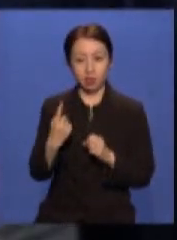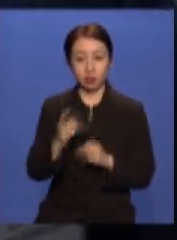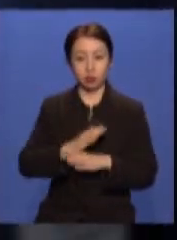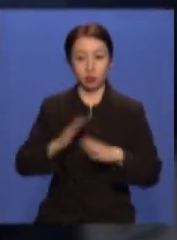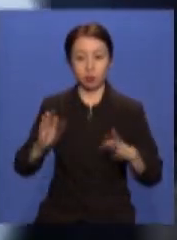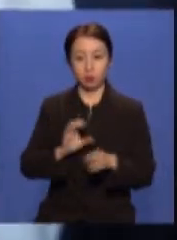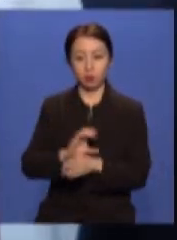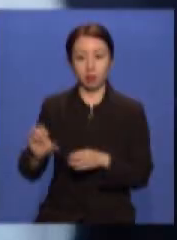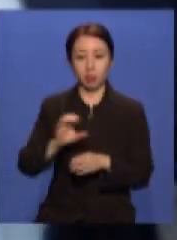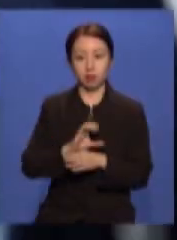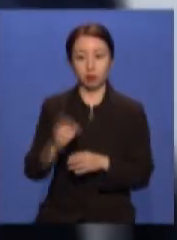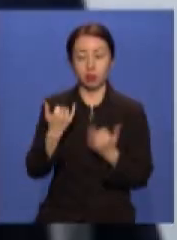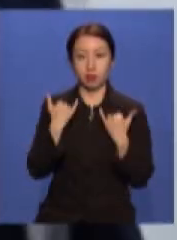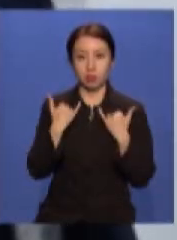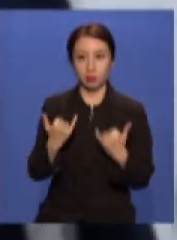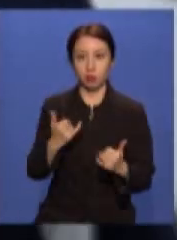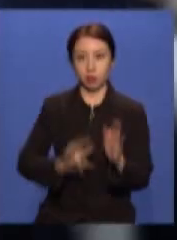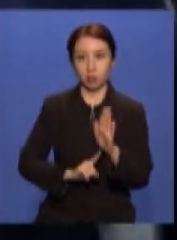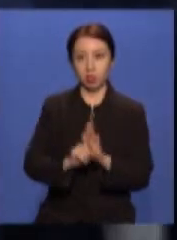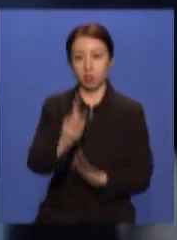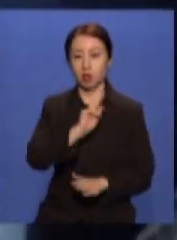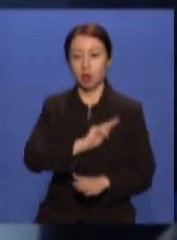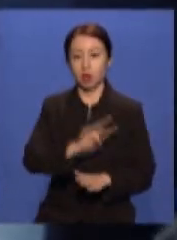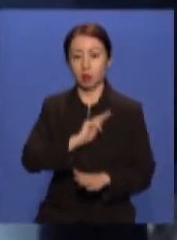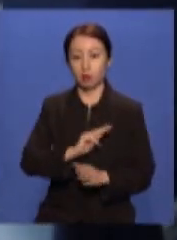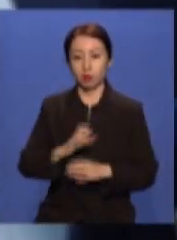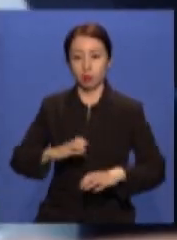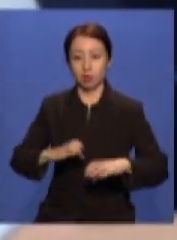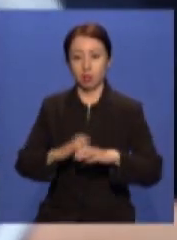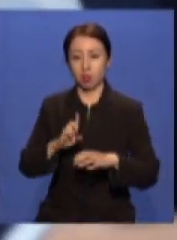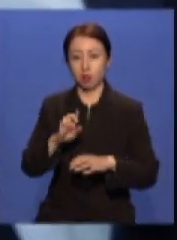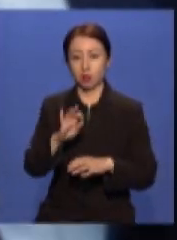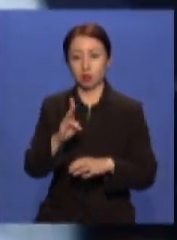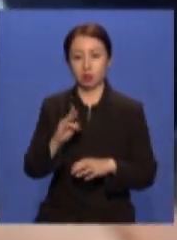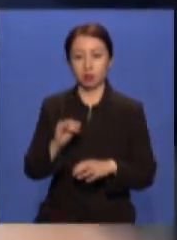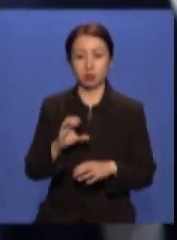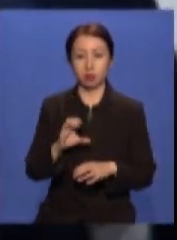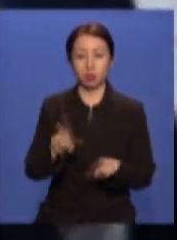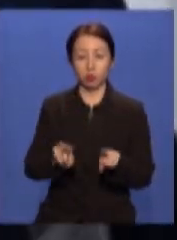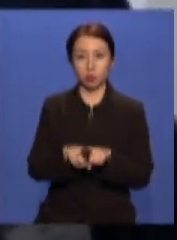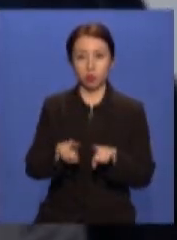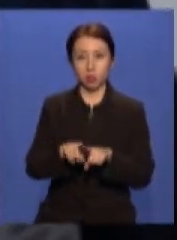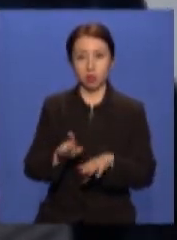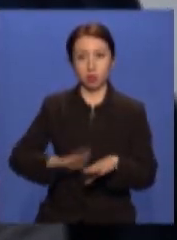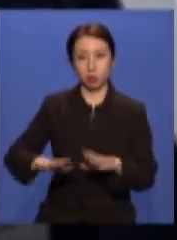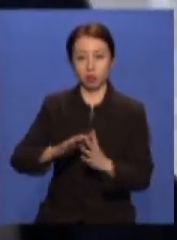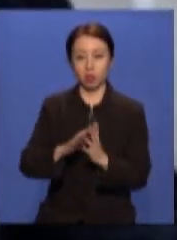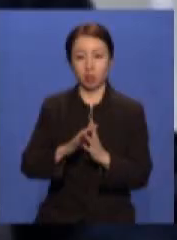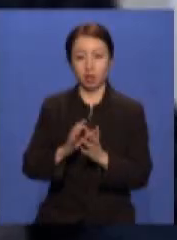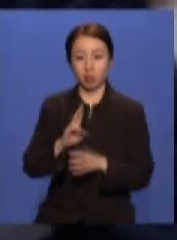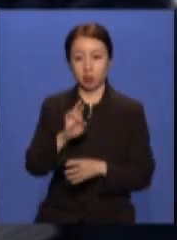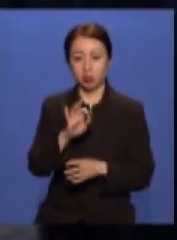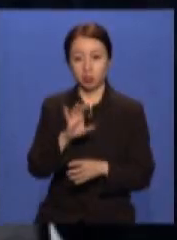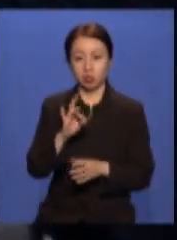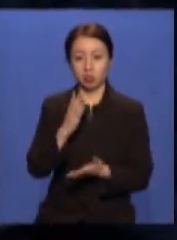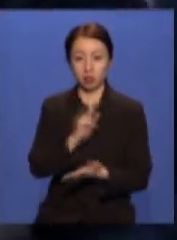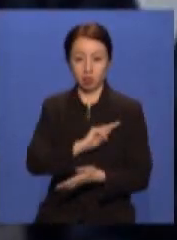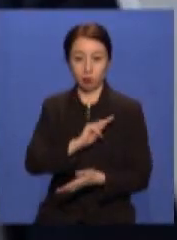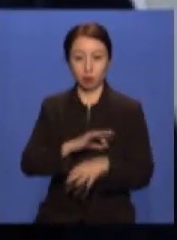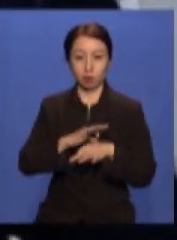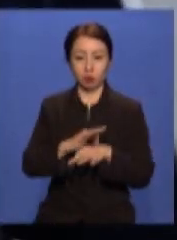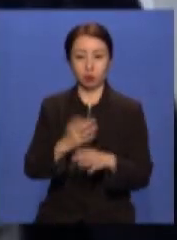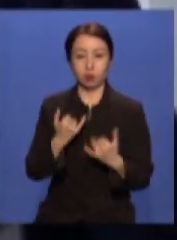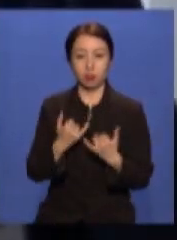кранов конструкции. Сегодня приступили к работам компания «Хлебпром» с Москвы, тоже на территории СС «Кызылжар». Уже работы идут,